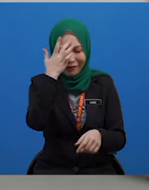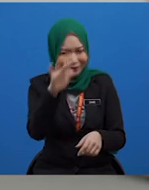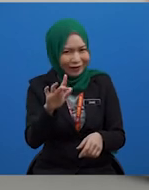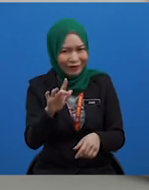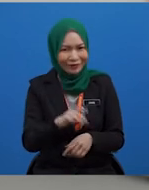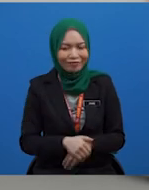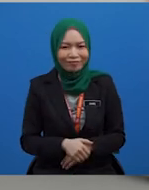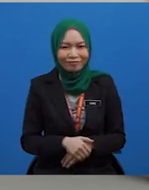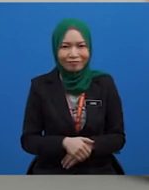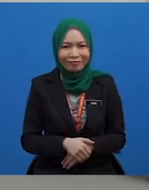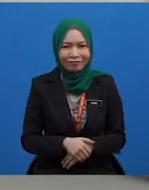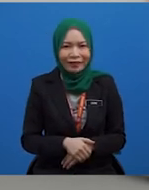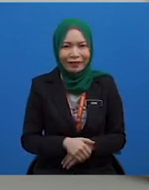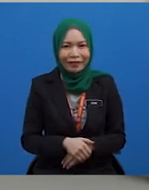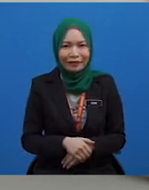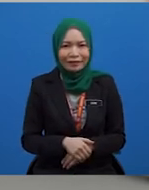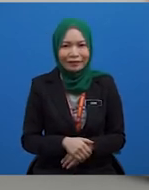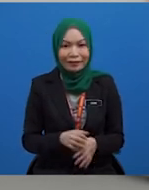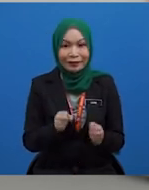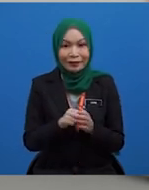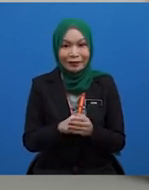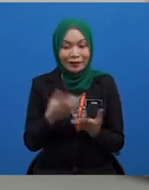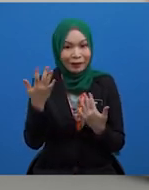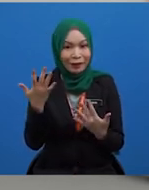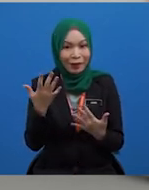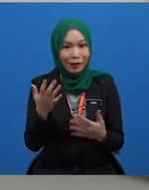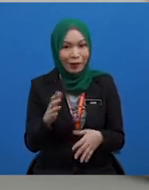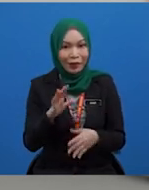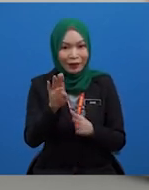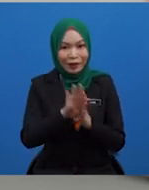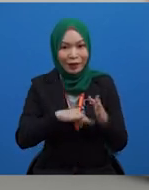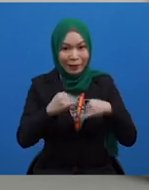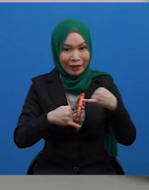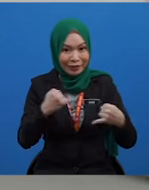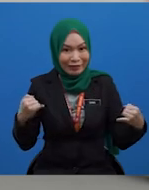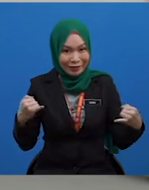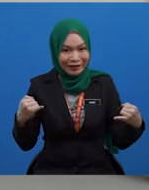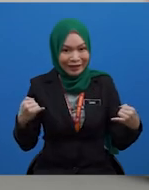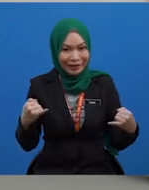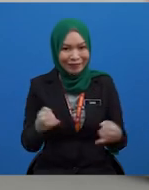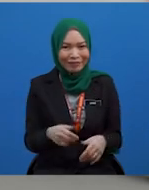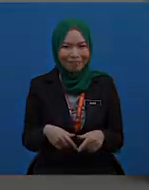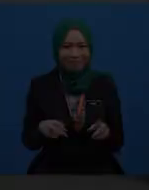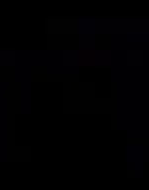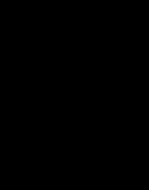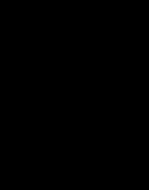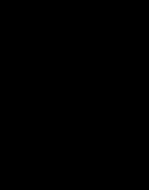Percayalah. Semoga berjaya. Sekian, terima kasih. Cayuk semua dan gambate.